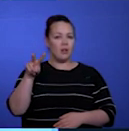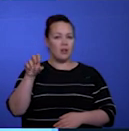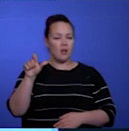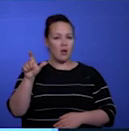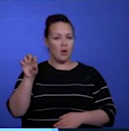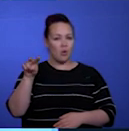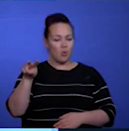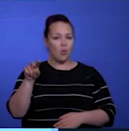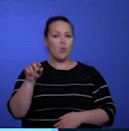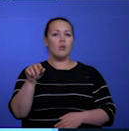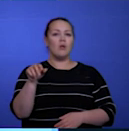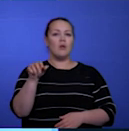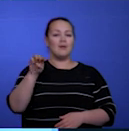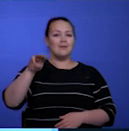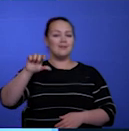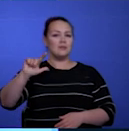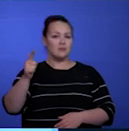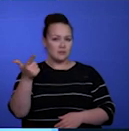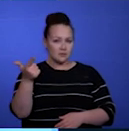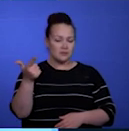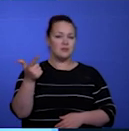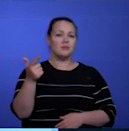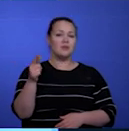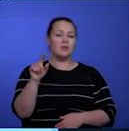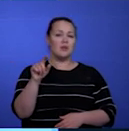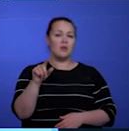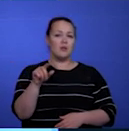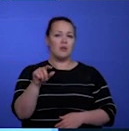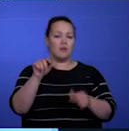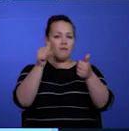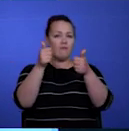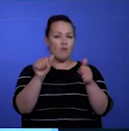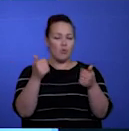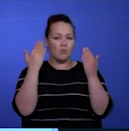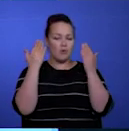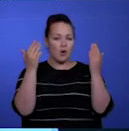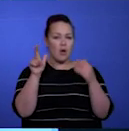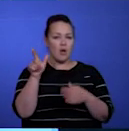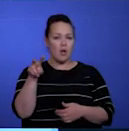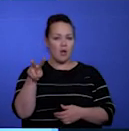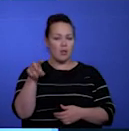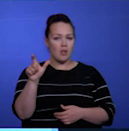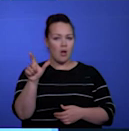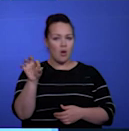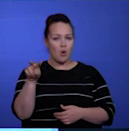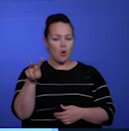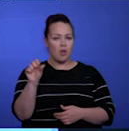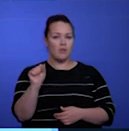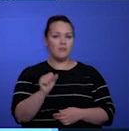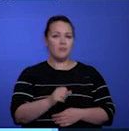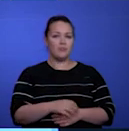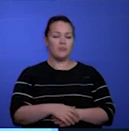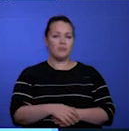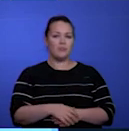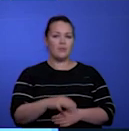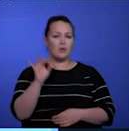таить где суффикс неопределённой формы глагола и глагольный суффикс стало быть и здесь